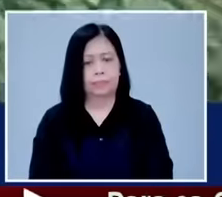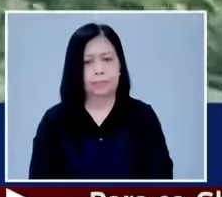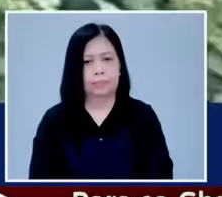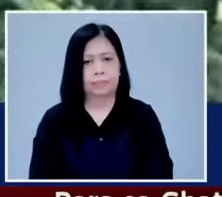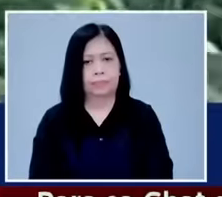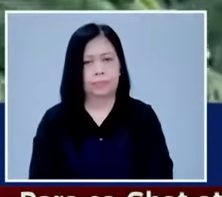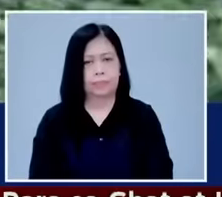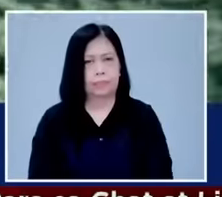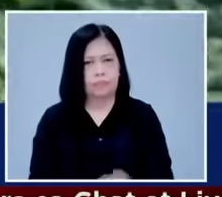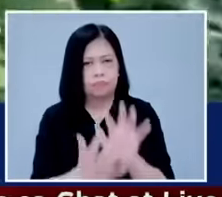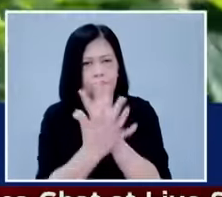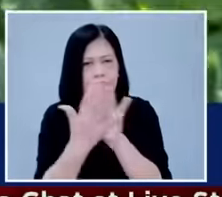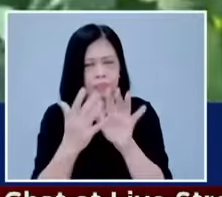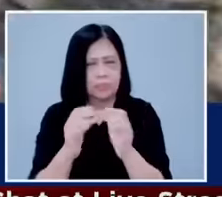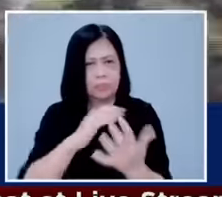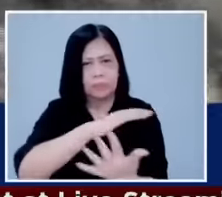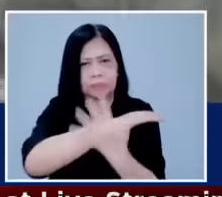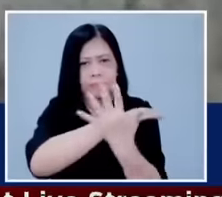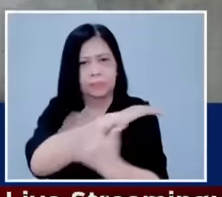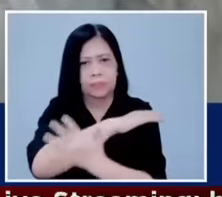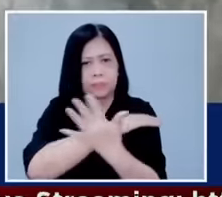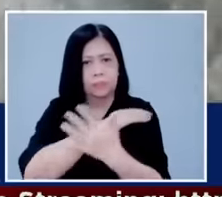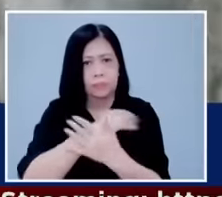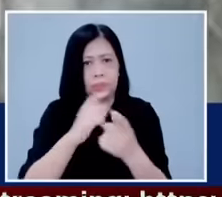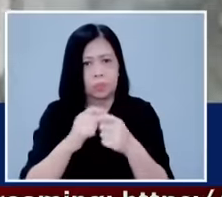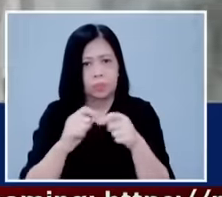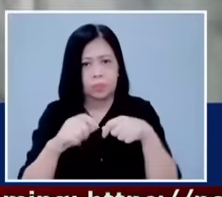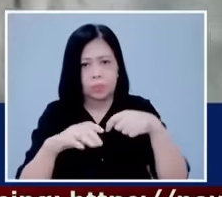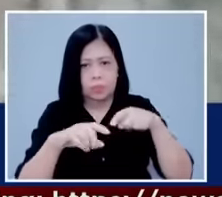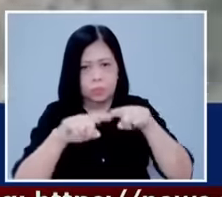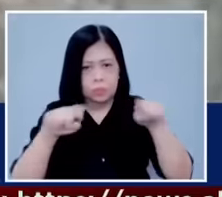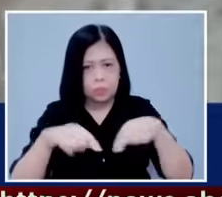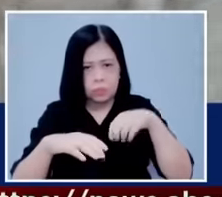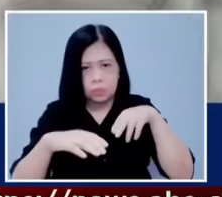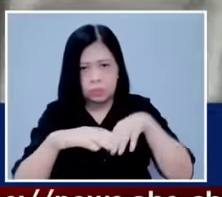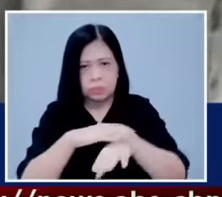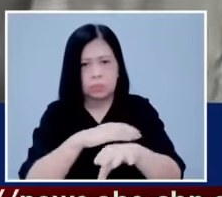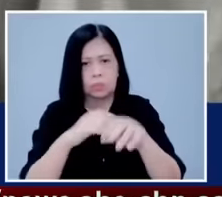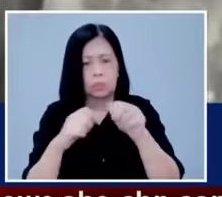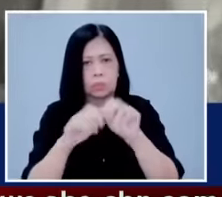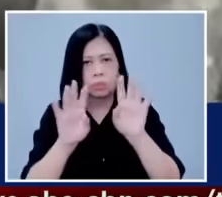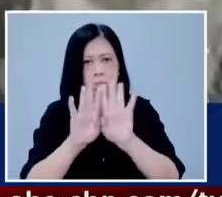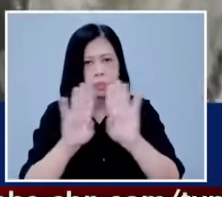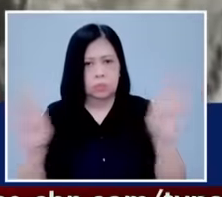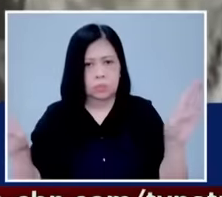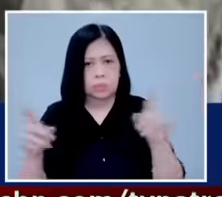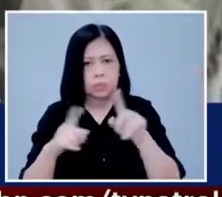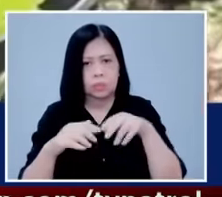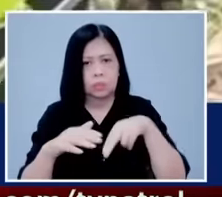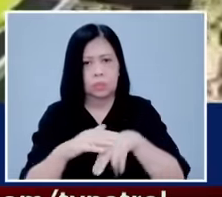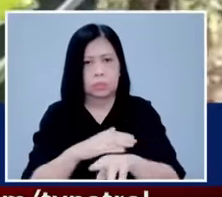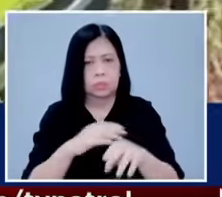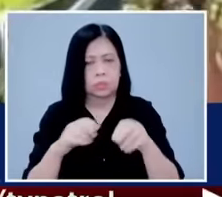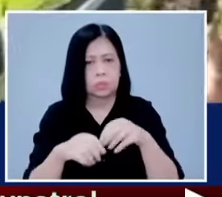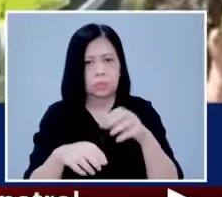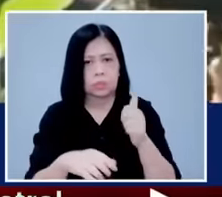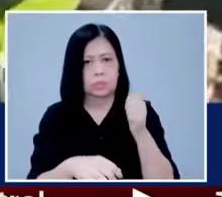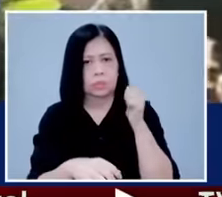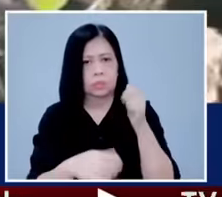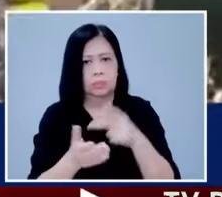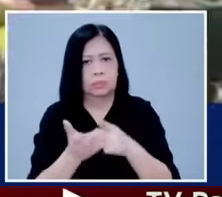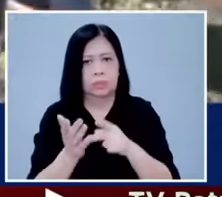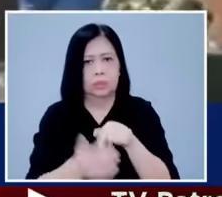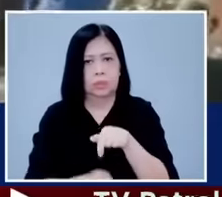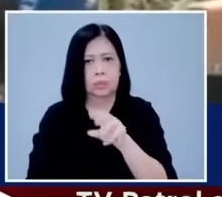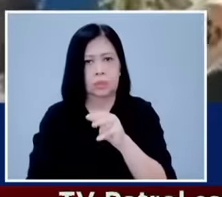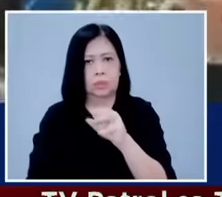Sa masukal at madamong bahaging ito, binutas ng mga suspect ang bahagi ng pader para makapasok sa compound sa likurang bahagi ng mall